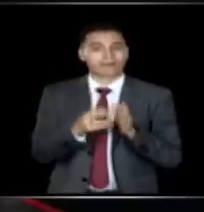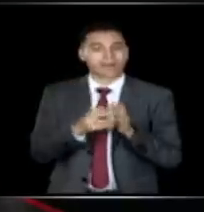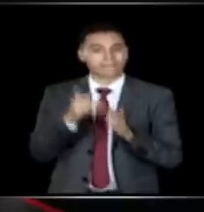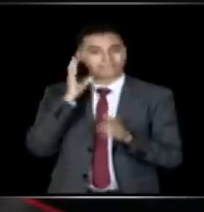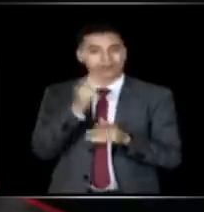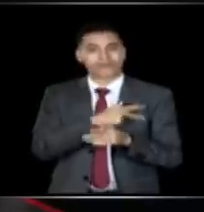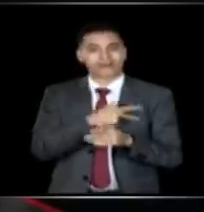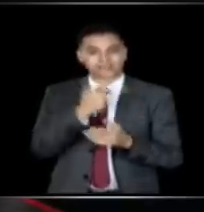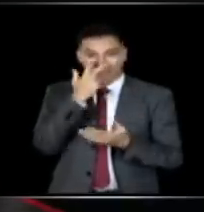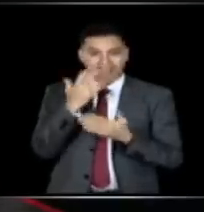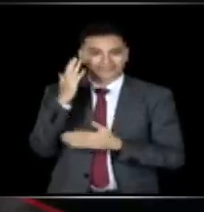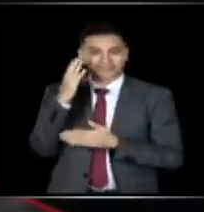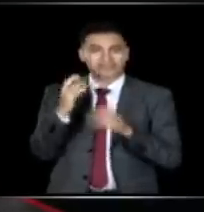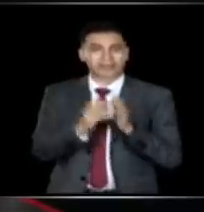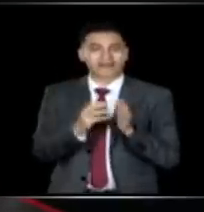جامعة فاروق عام